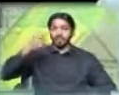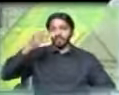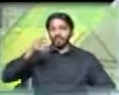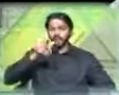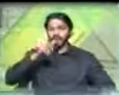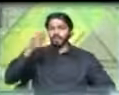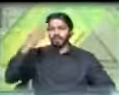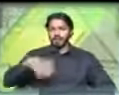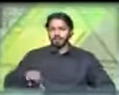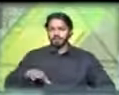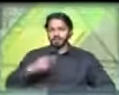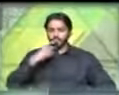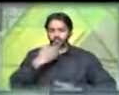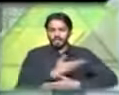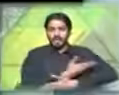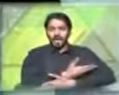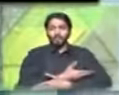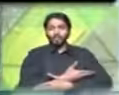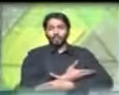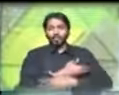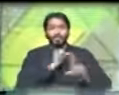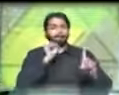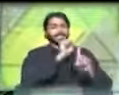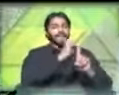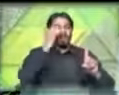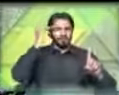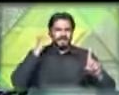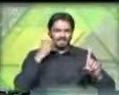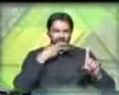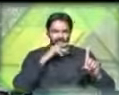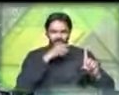ائتوني بسكين، وفاجأ المرأتين